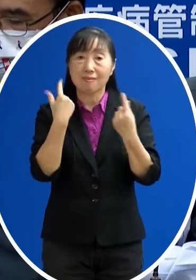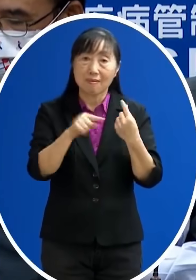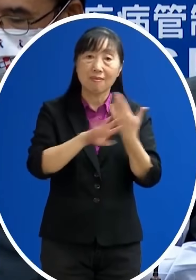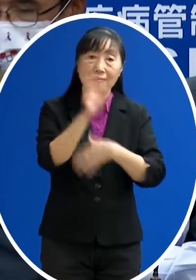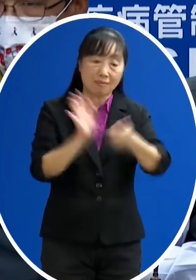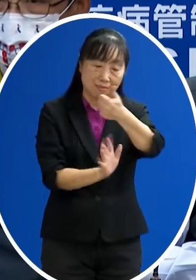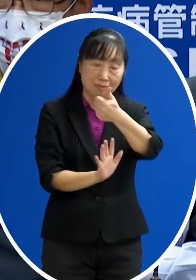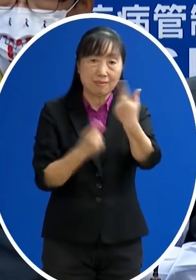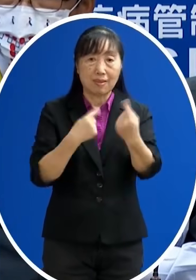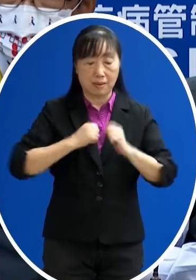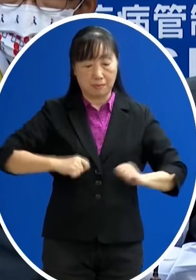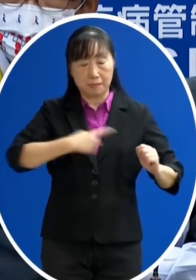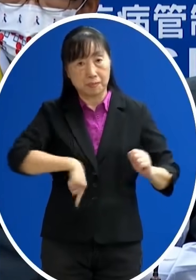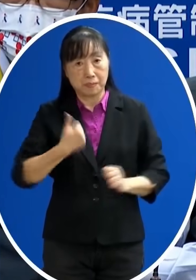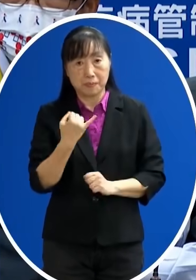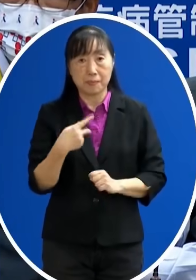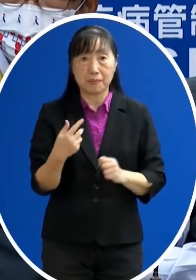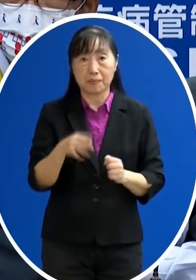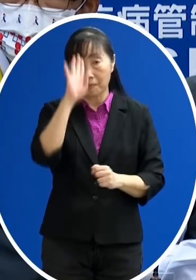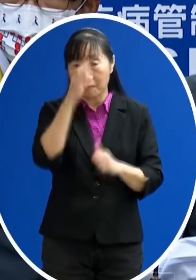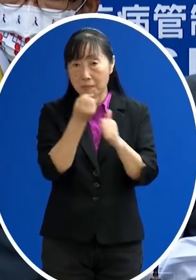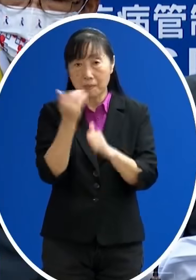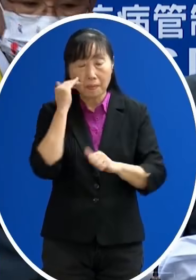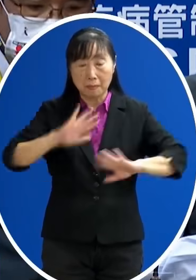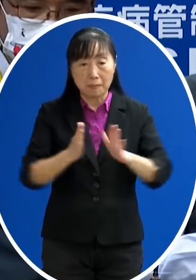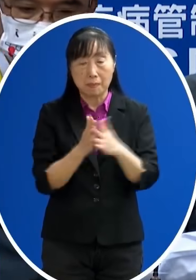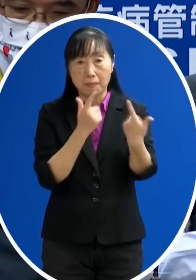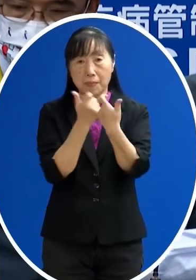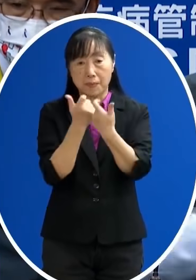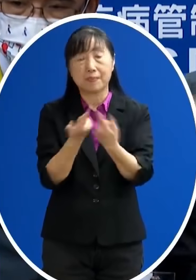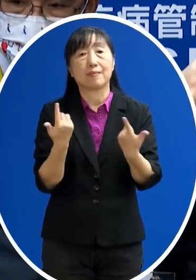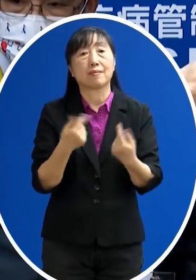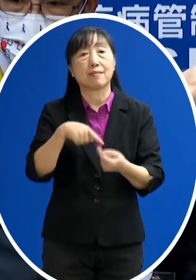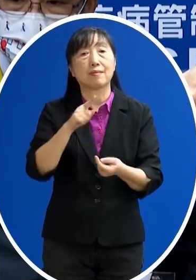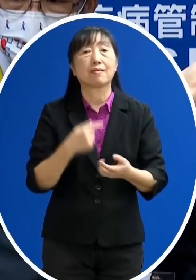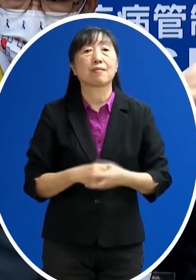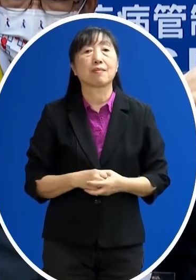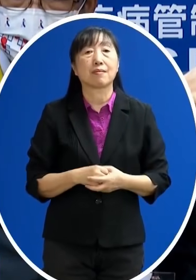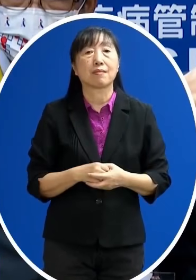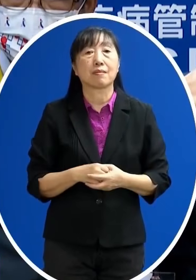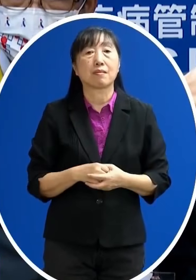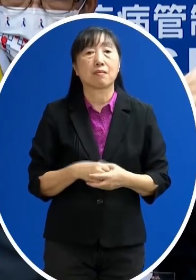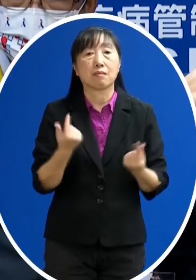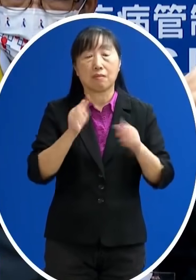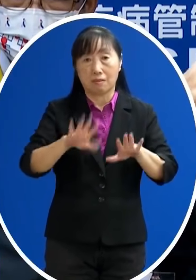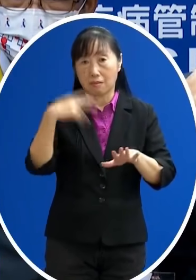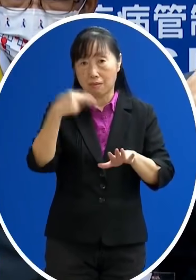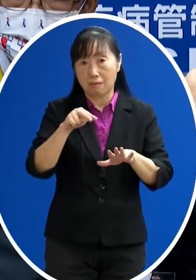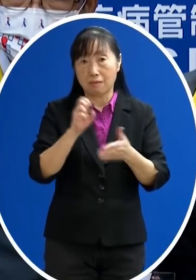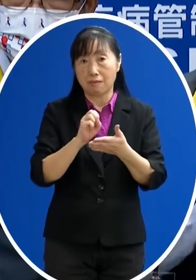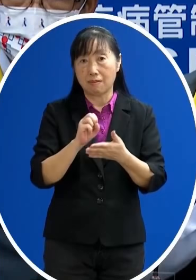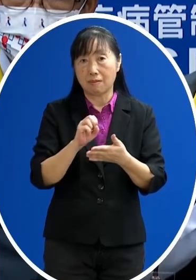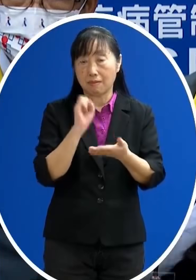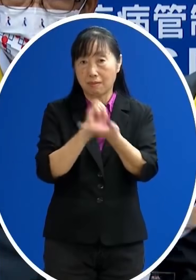哈的健康管理，那确诊事件的及时应变。所以在这里面，我们还是在从